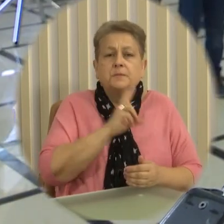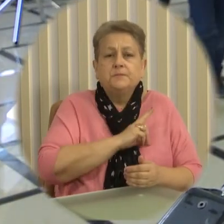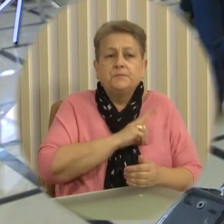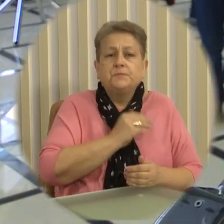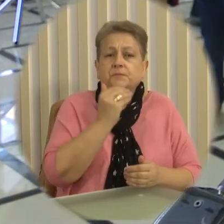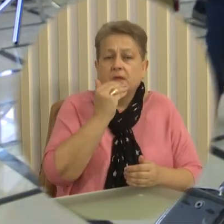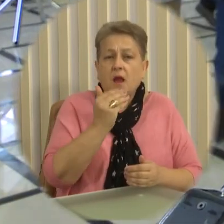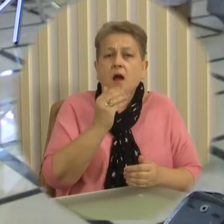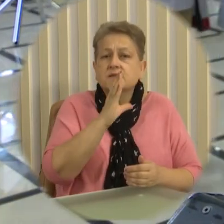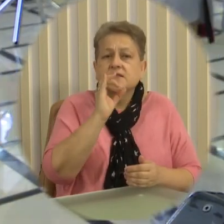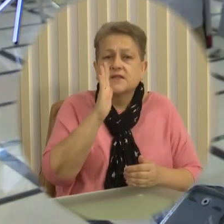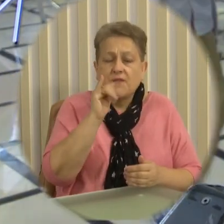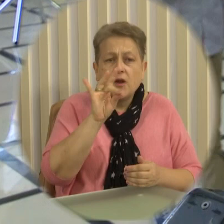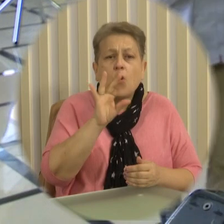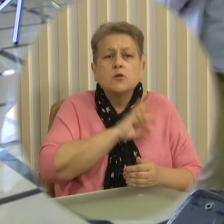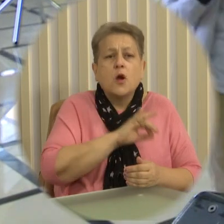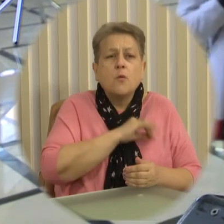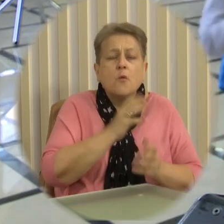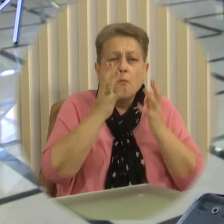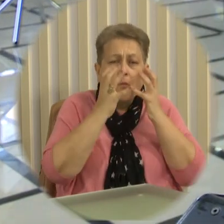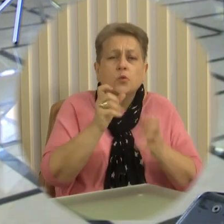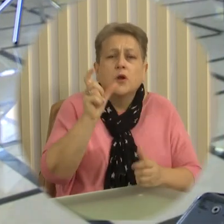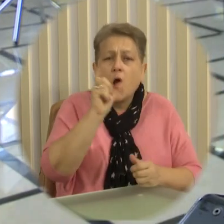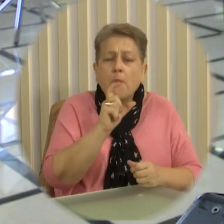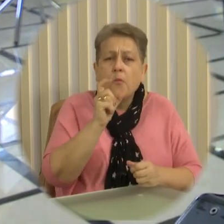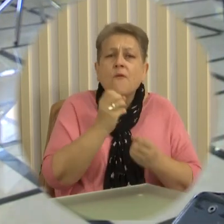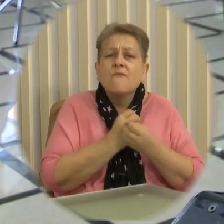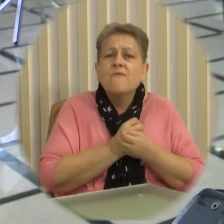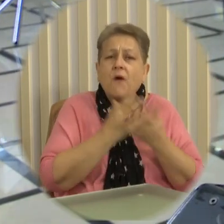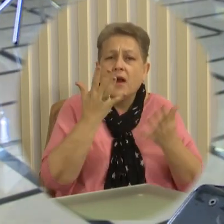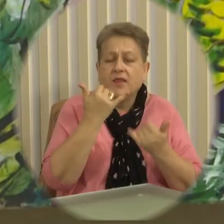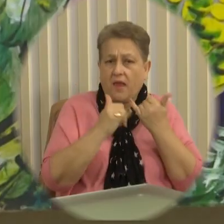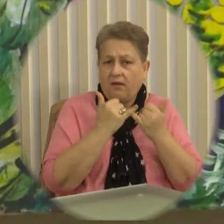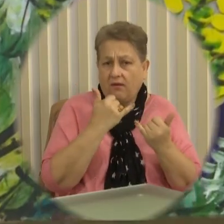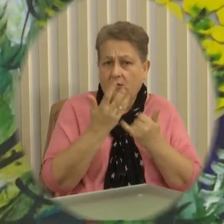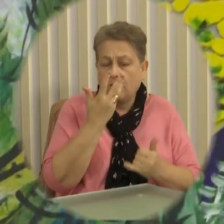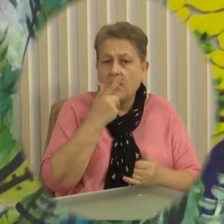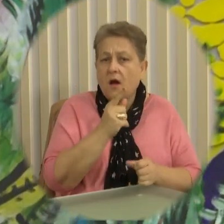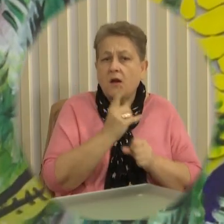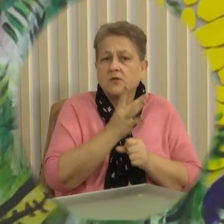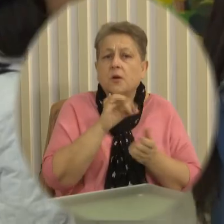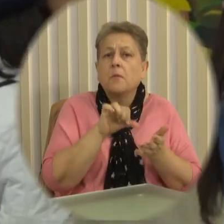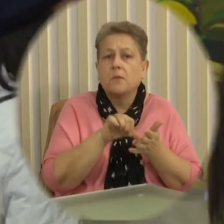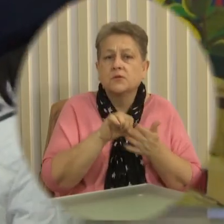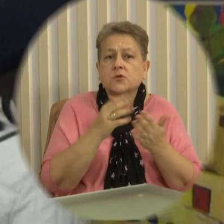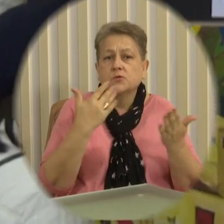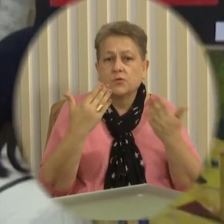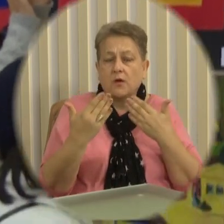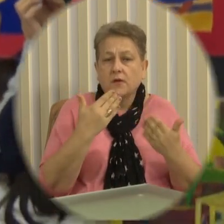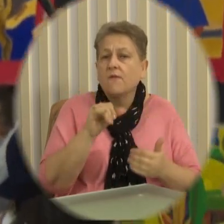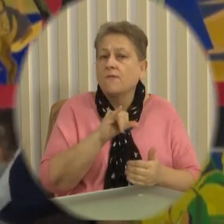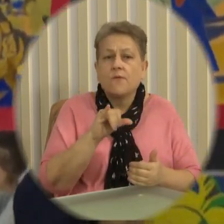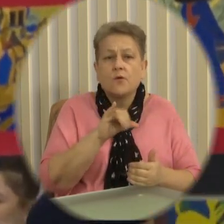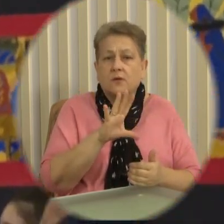նրա ստվերները, որ նա օգտագործում էր այդ մուկ կապույտ եւ վառ դեղին գույները։ Նա առաջին անգամ է մասնակցում ցուցահանդեսի,